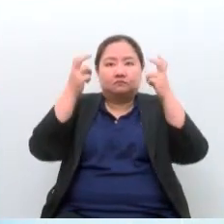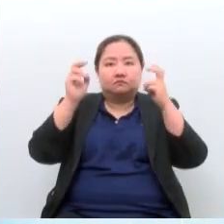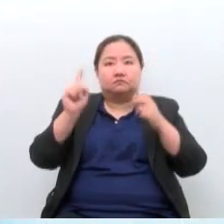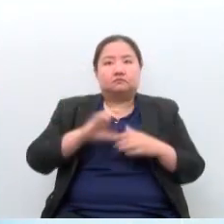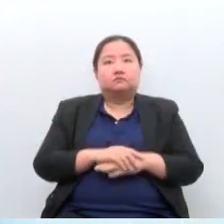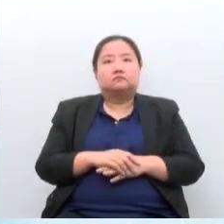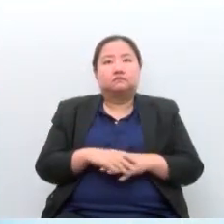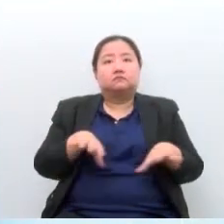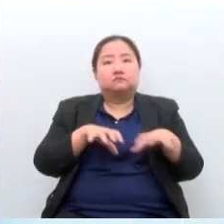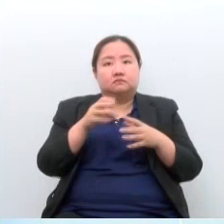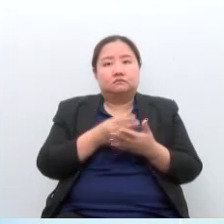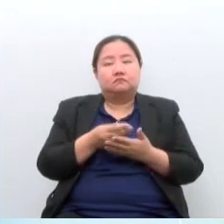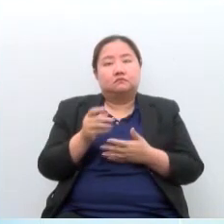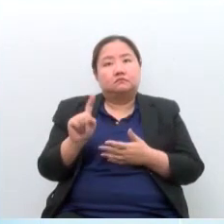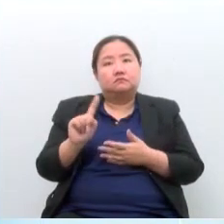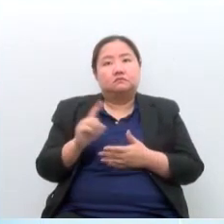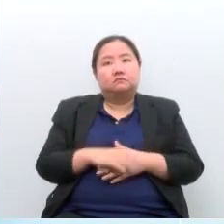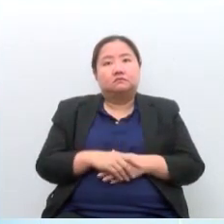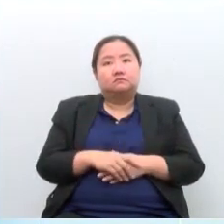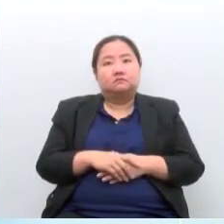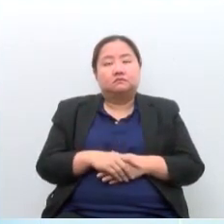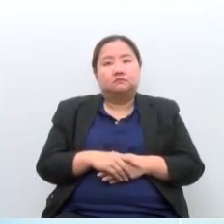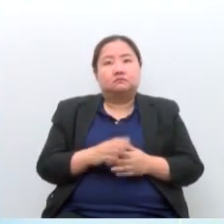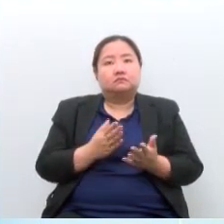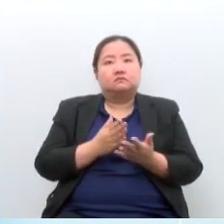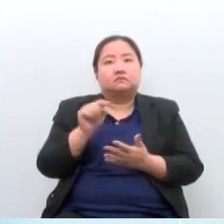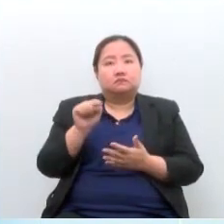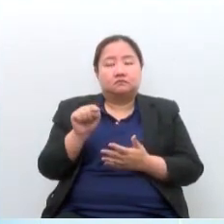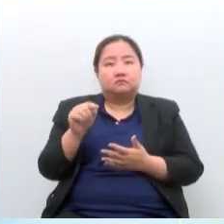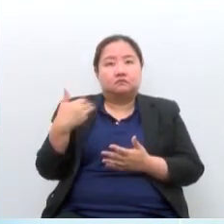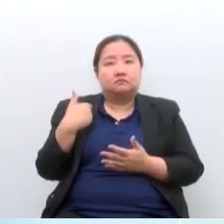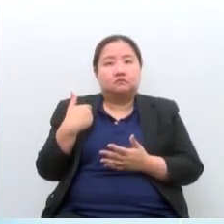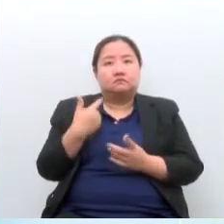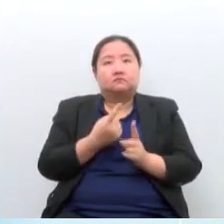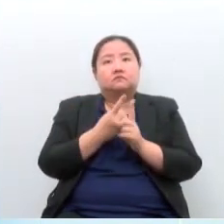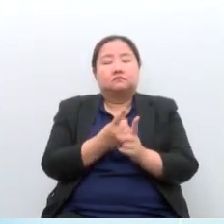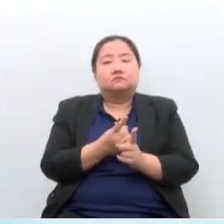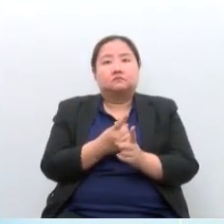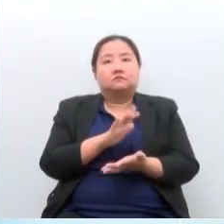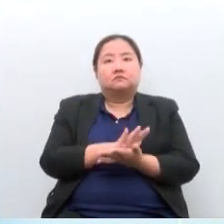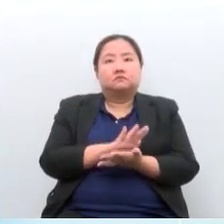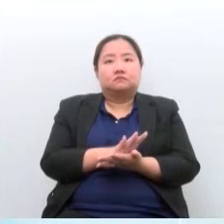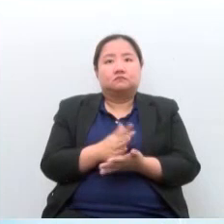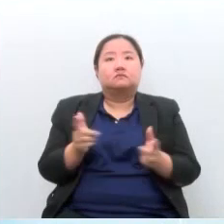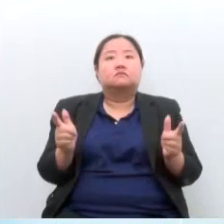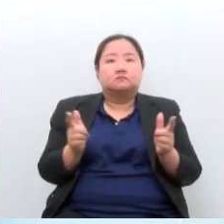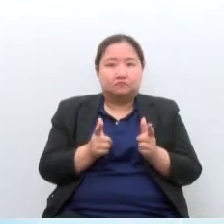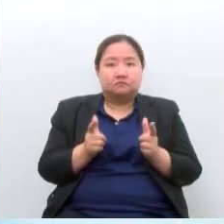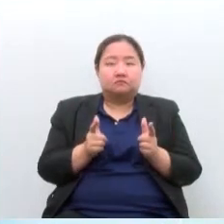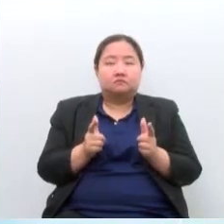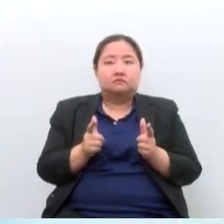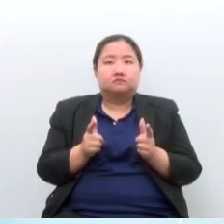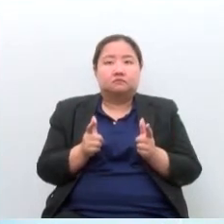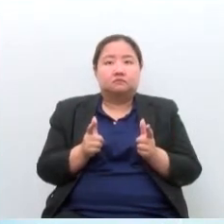การจัดซื้อจัดจ้างที่เขตพื้นที่เนี่ยไปดำเนินการให้โรงเรียนขนาดเล็กลงมาส่วนร้าน